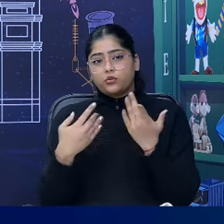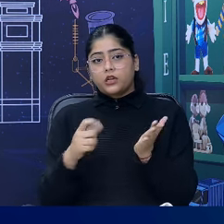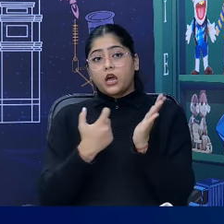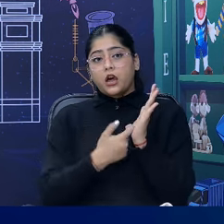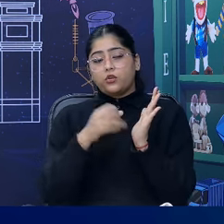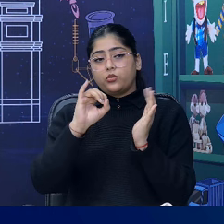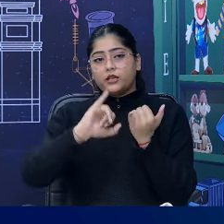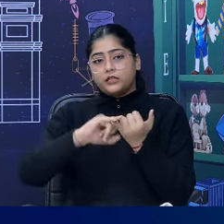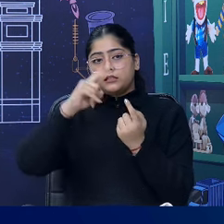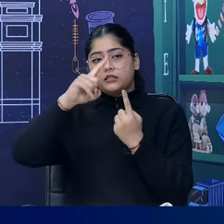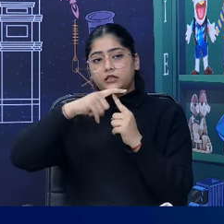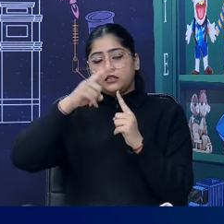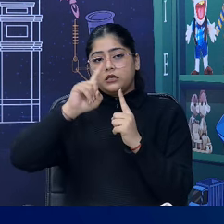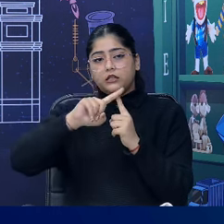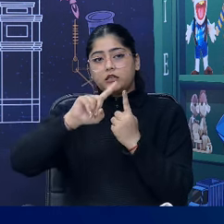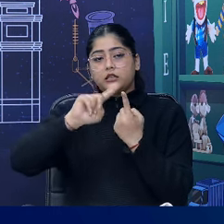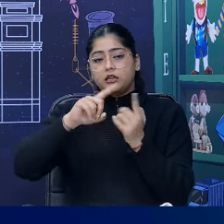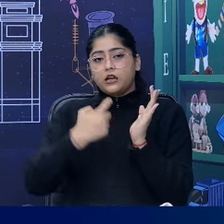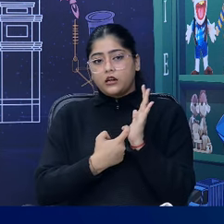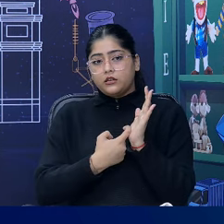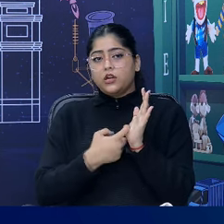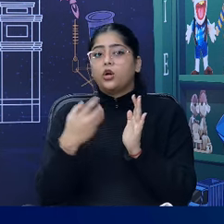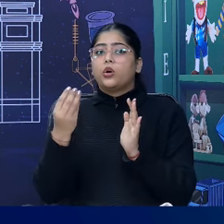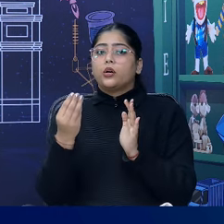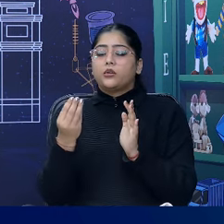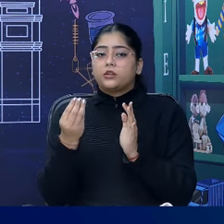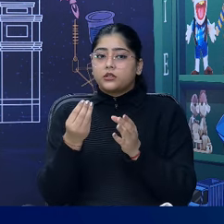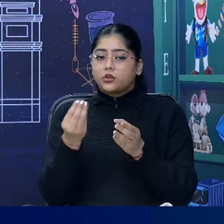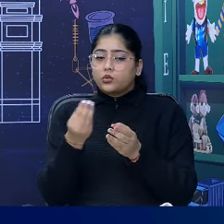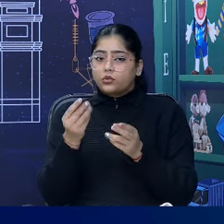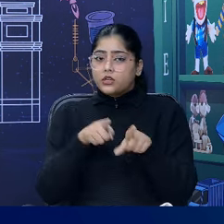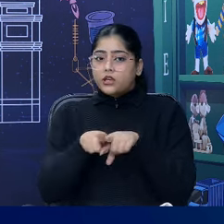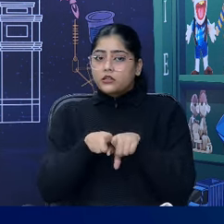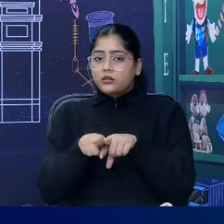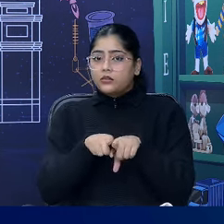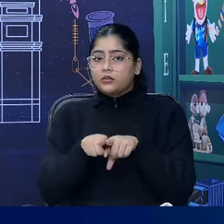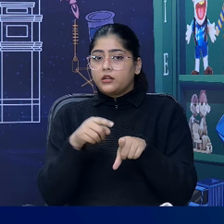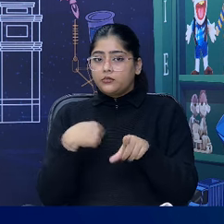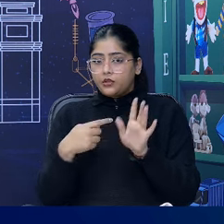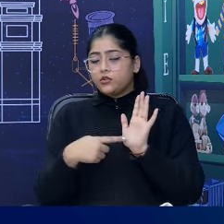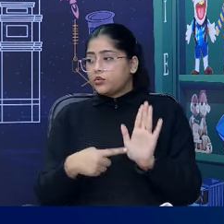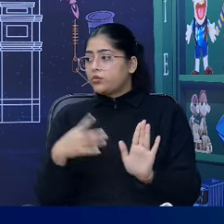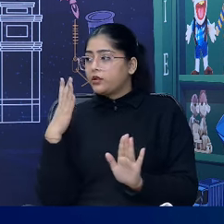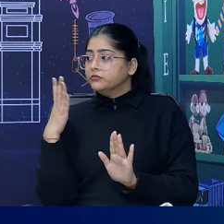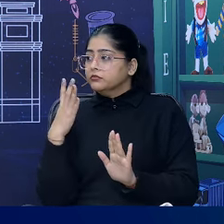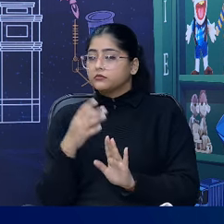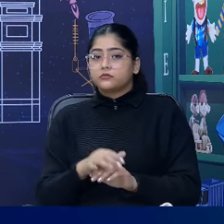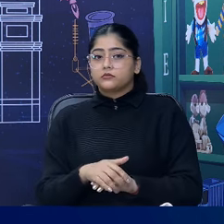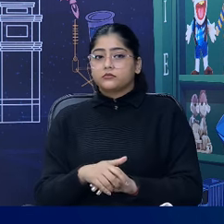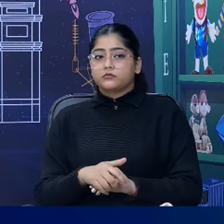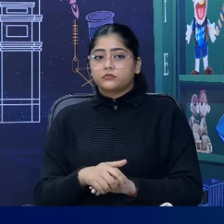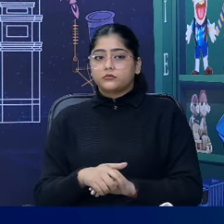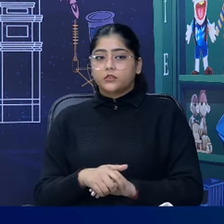जो आपने देखा. रोस्टर फॉर्म के कुछ एग्जांपल्स आप मेरे कार्डबोर्ड पे देख सकते हैं. ये मैं सेट